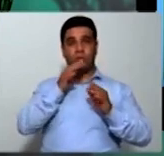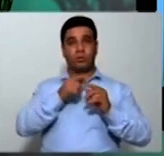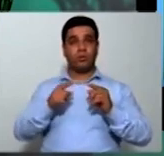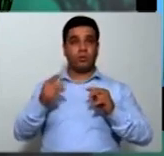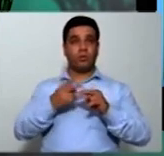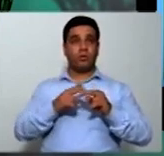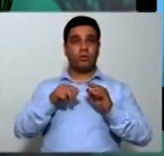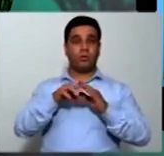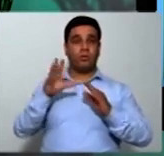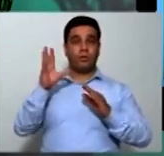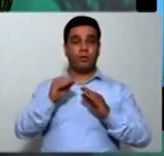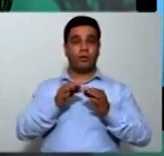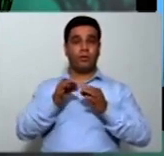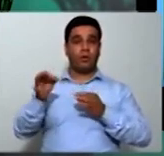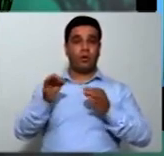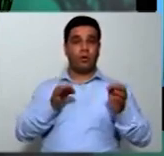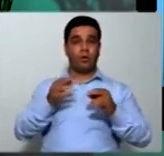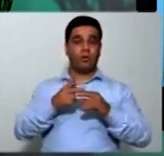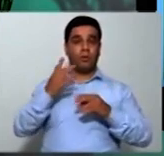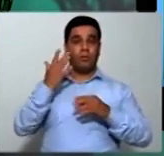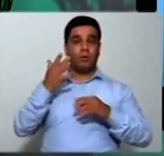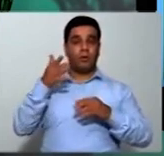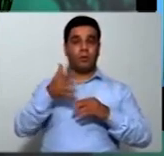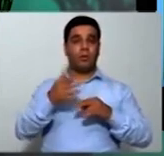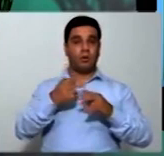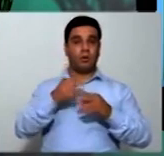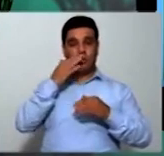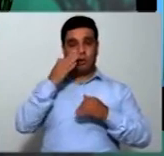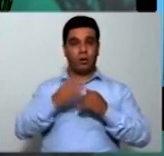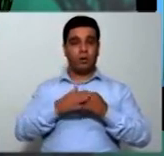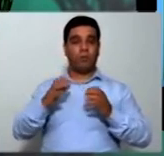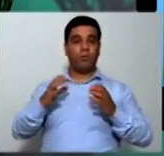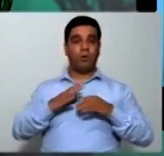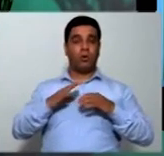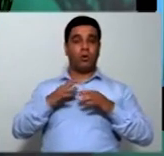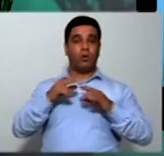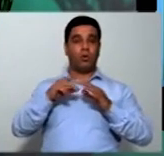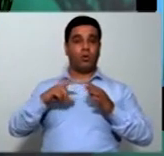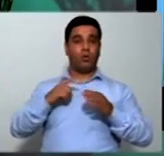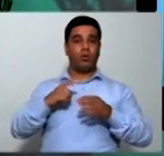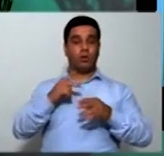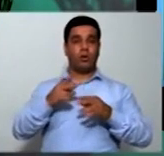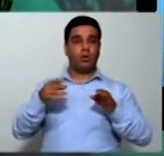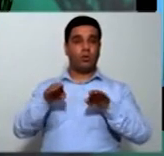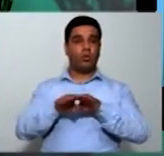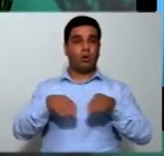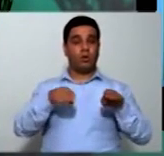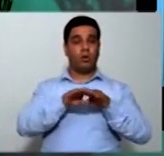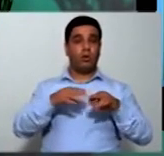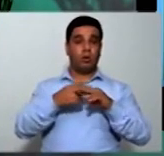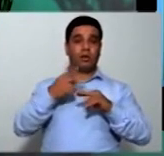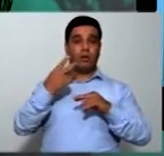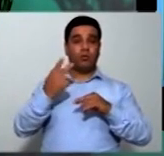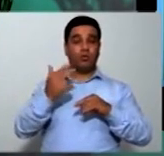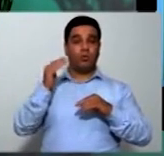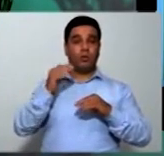1925-1929 yillarda barcha viloyatlarda 5000ga yaqin boy xo'jaliklar tugatildi. 23000dan